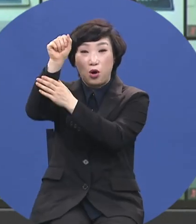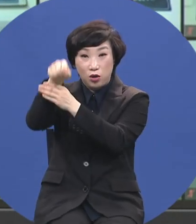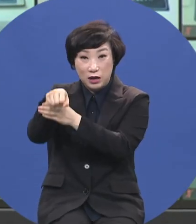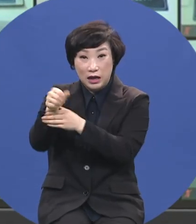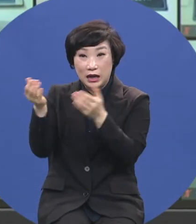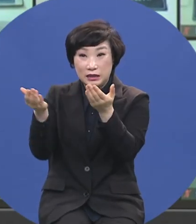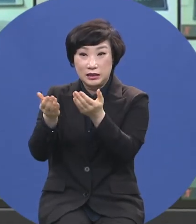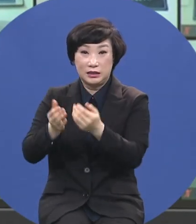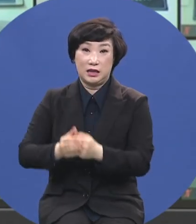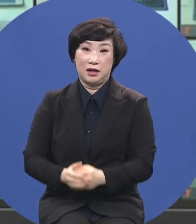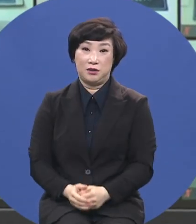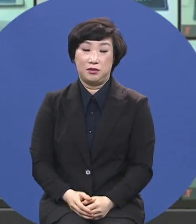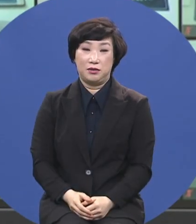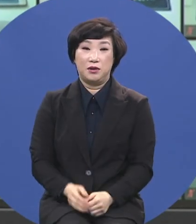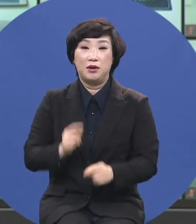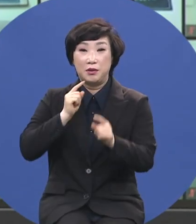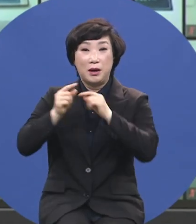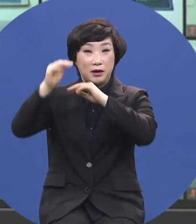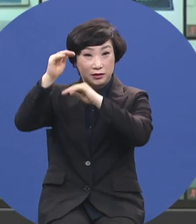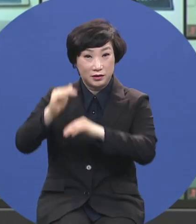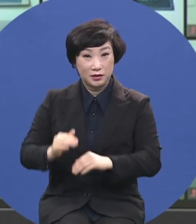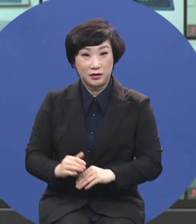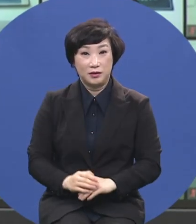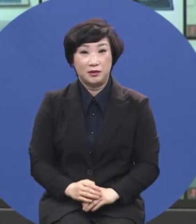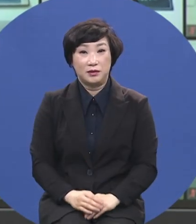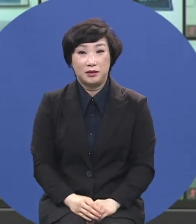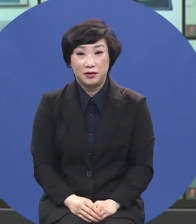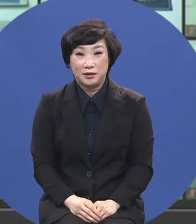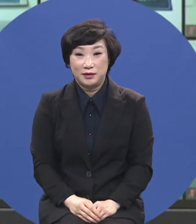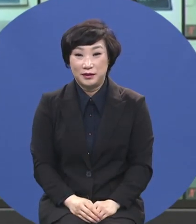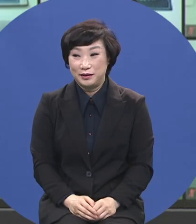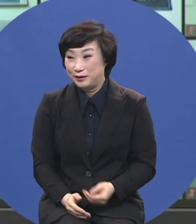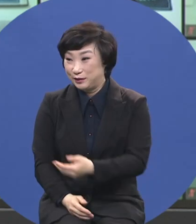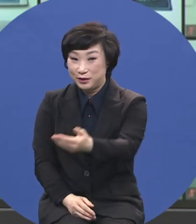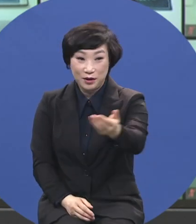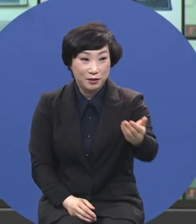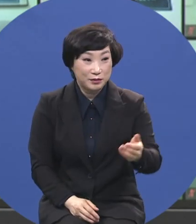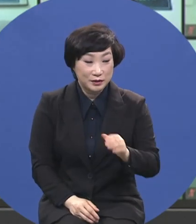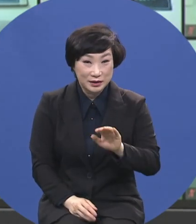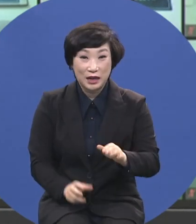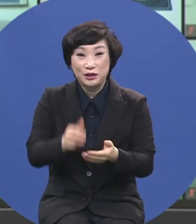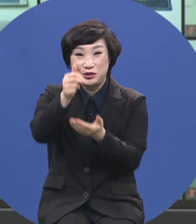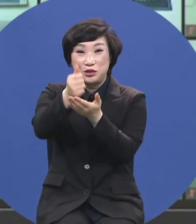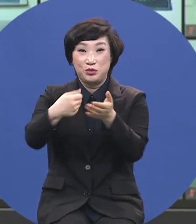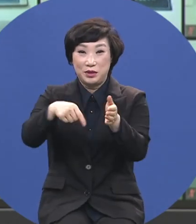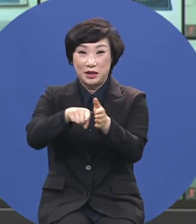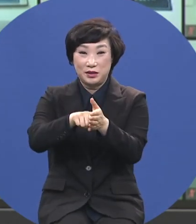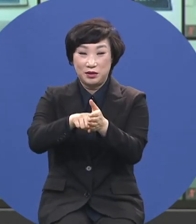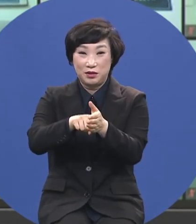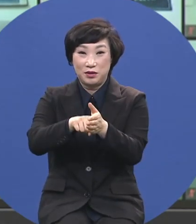것이다. 이렇게 말씀하십니다. 여러분은 주님 위해서